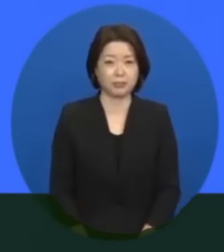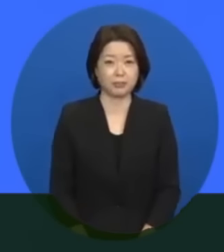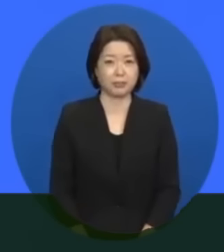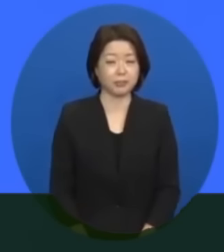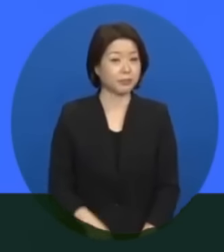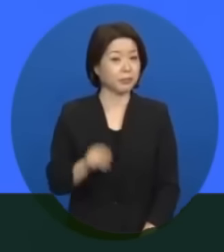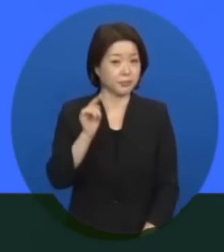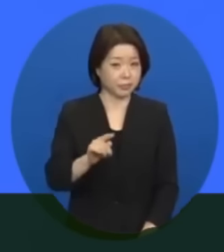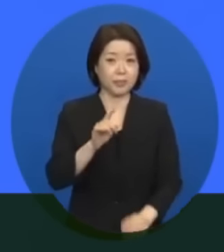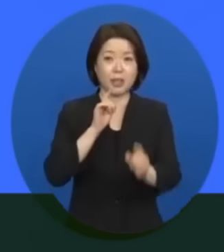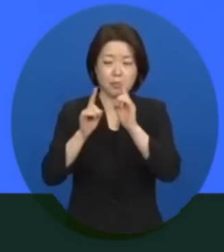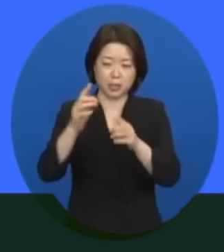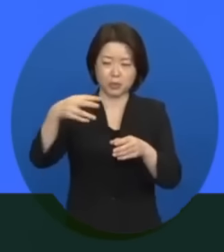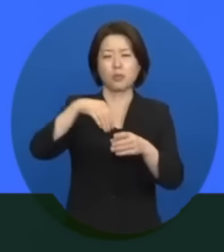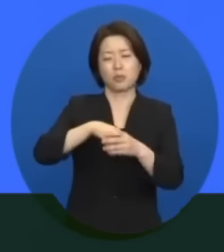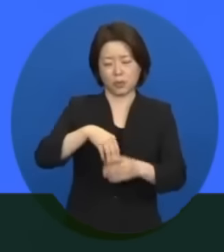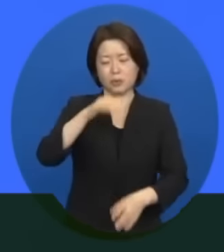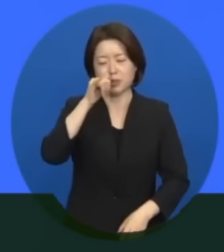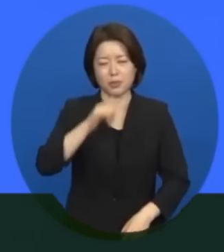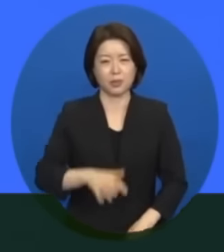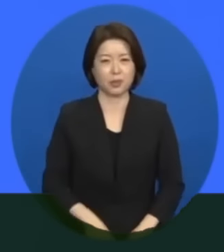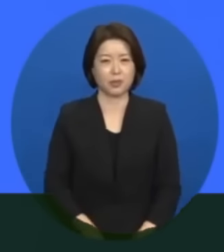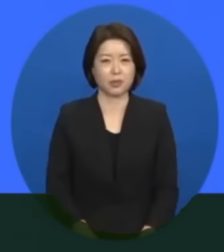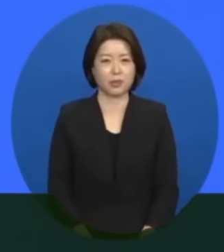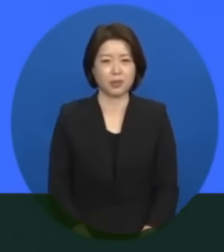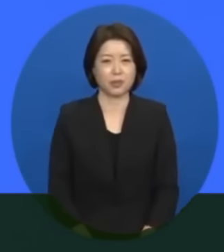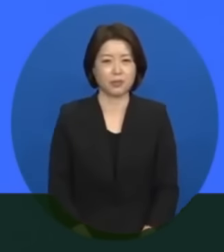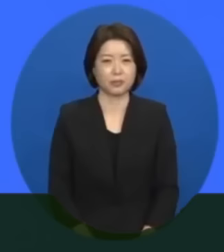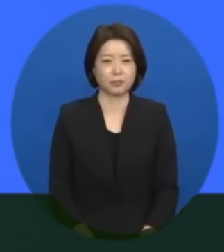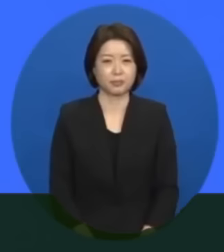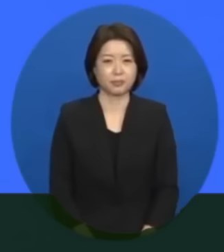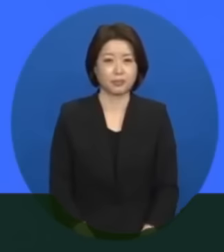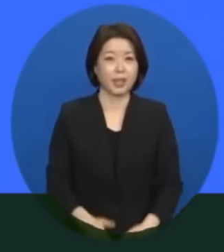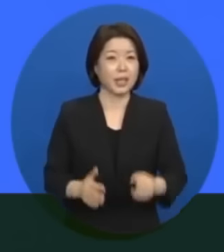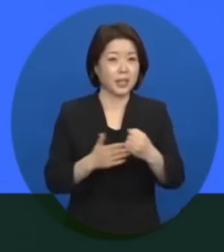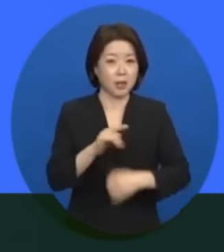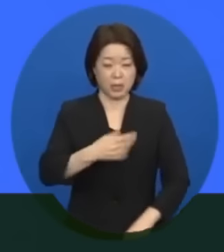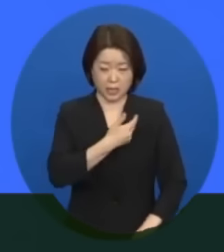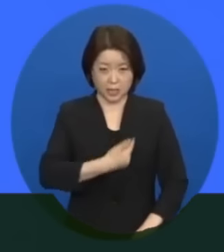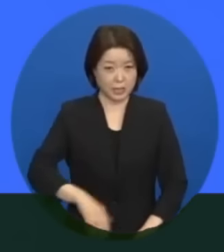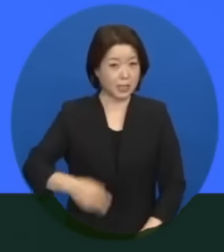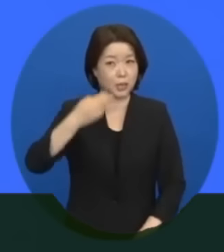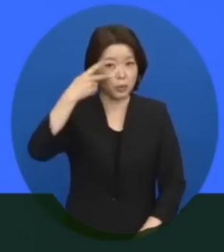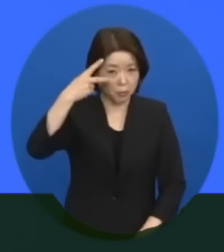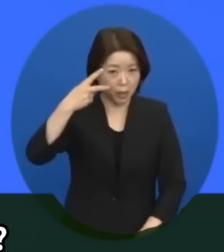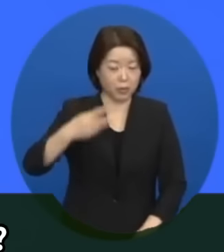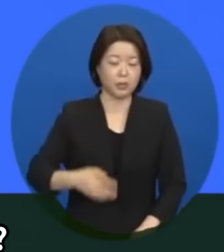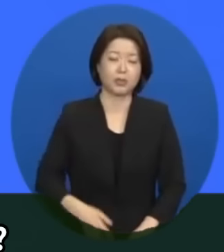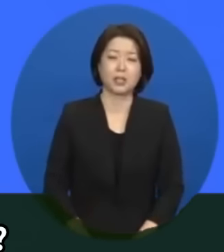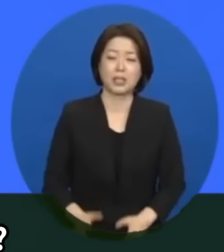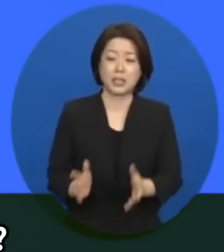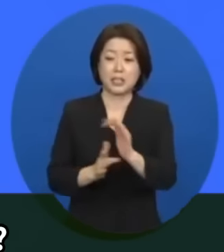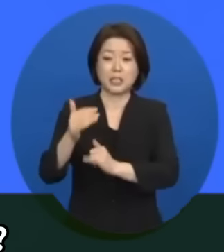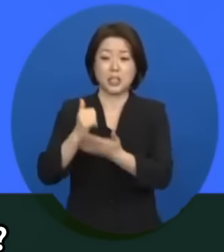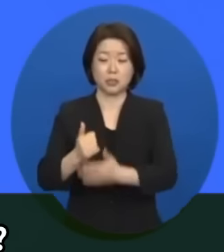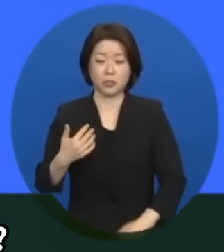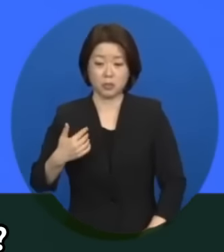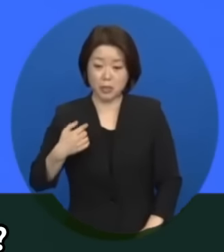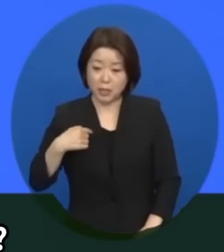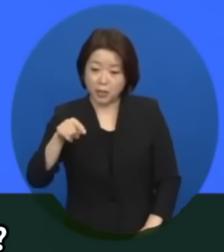데 그 말씀도 포함되어 있는 거예요 그래서이 사도 바울을 예수님께서 내가 택한